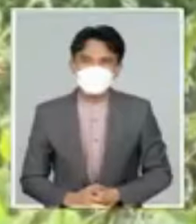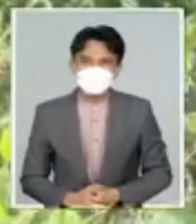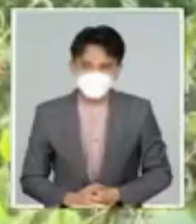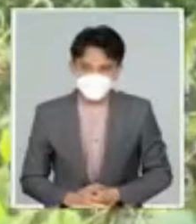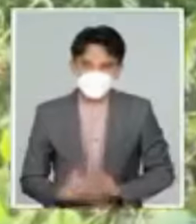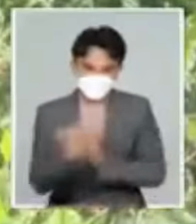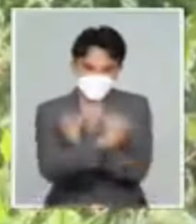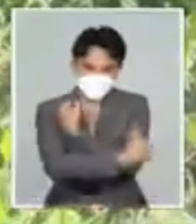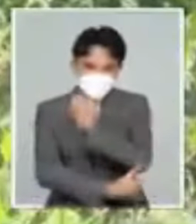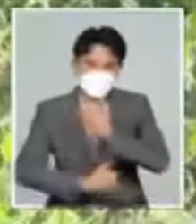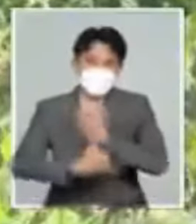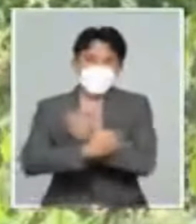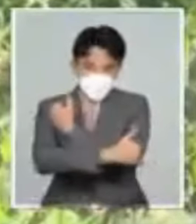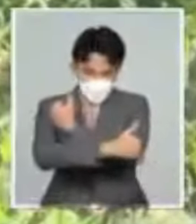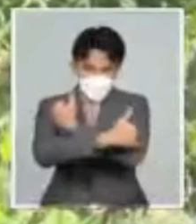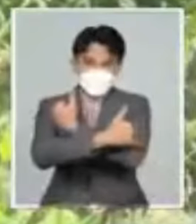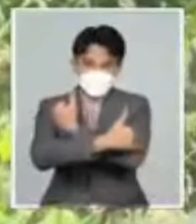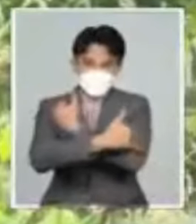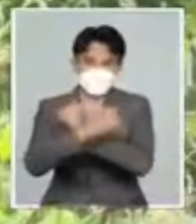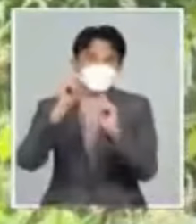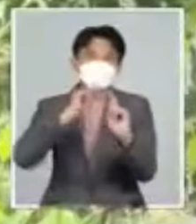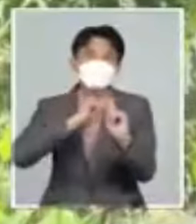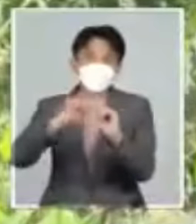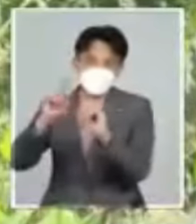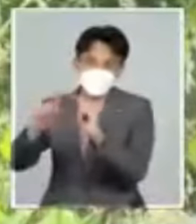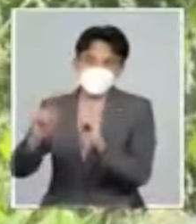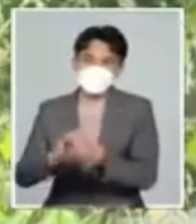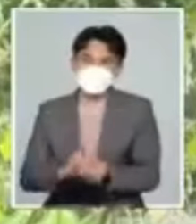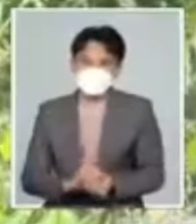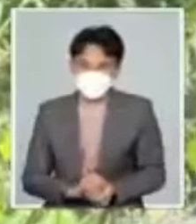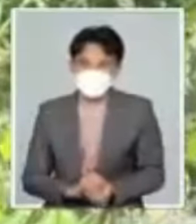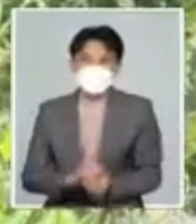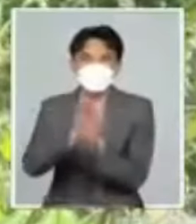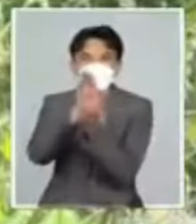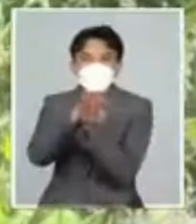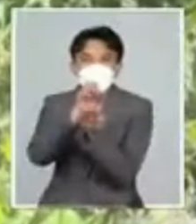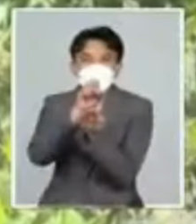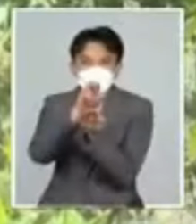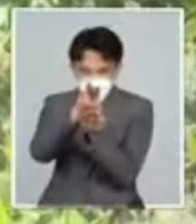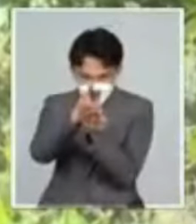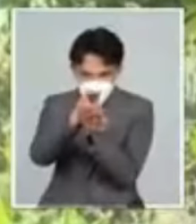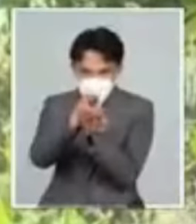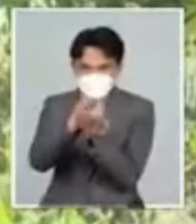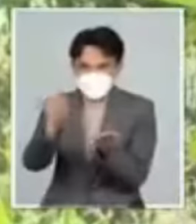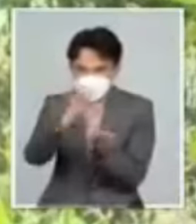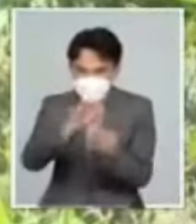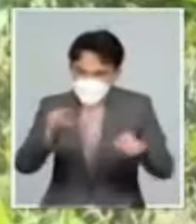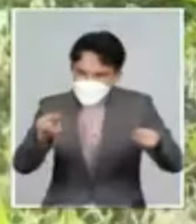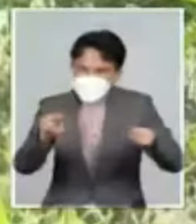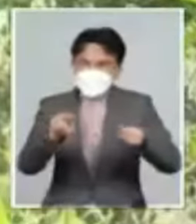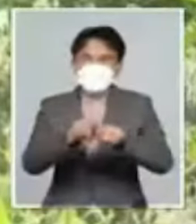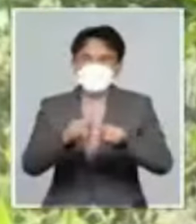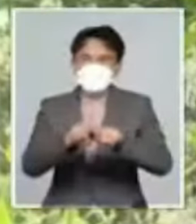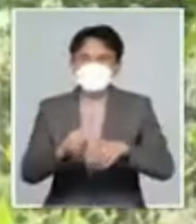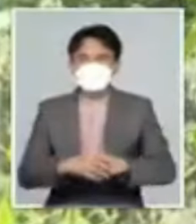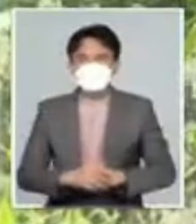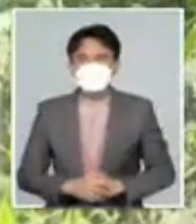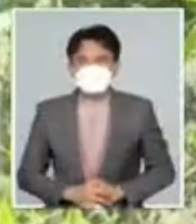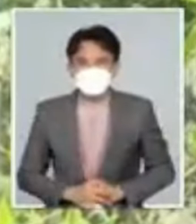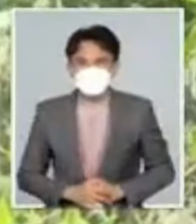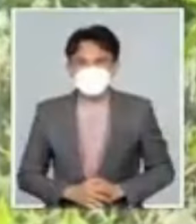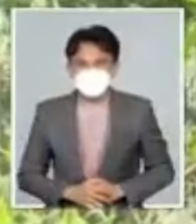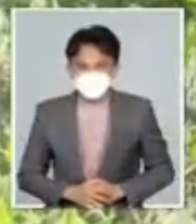ในต่างประเทศเนี่ยเขาบอกว่าในมังกรคอมมานโดซึ่งเป็นสัตว์สายพันธุ์เดียวกันเนี่ยนะครับในซีร่ามันมีโ